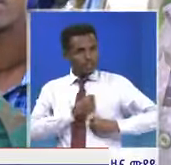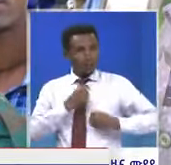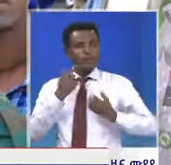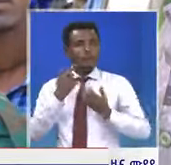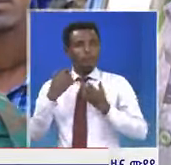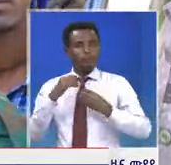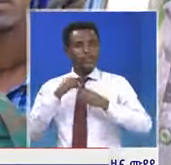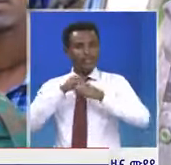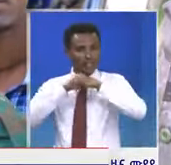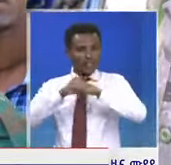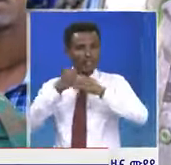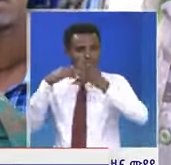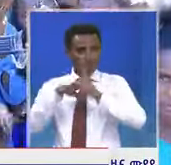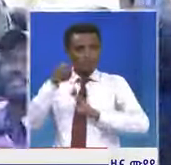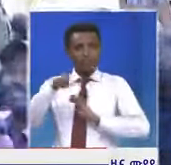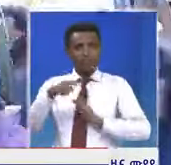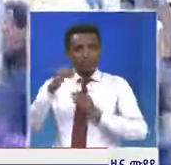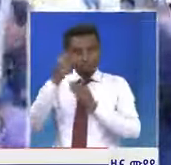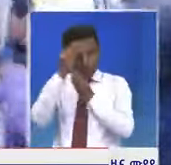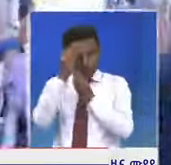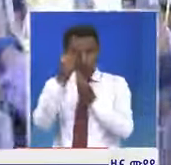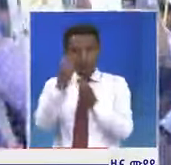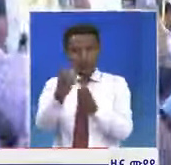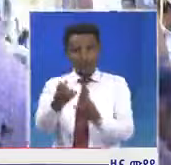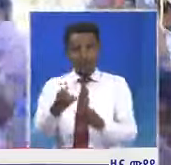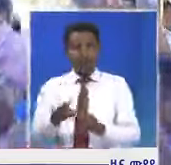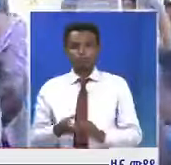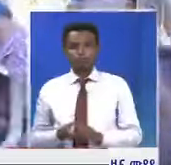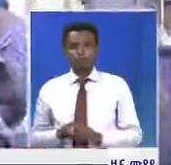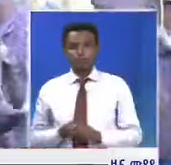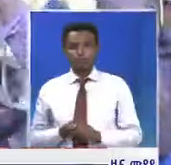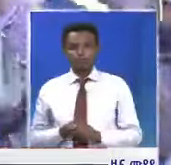መቻል አለበት የሚል መልእክት ነው ማስተላለፍ።